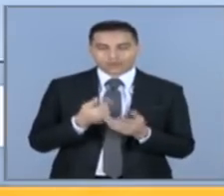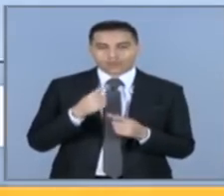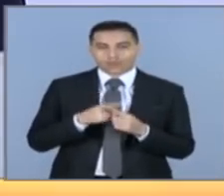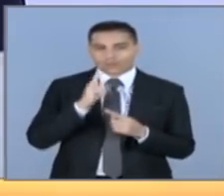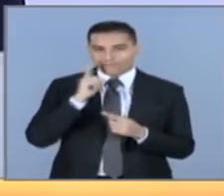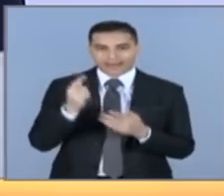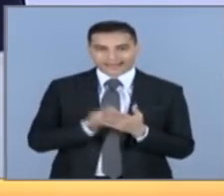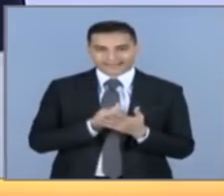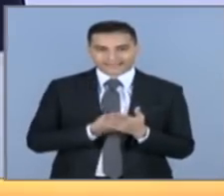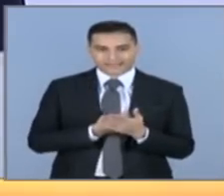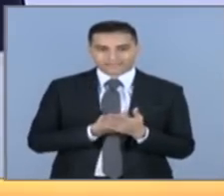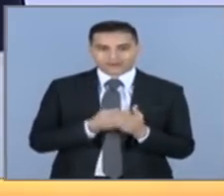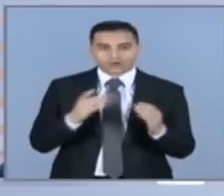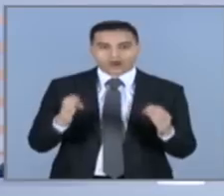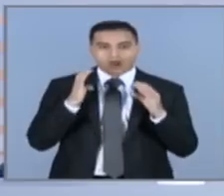مي هتكتب.